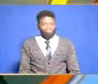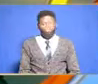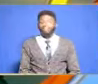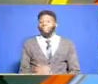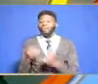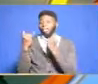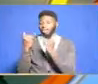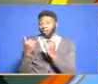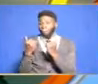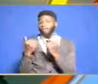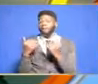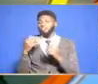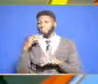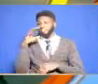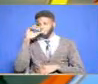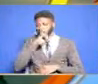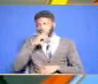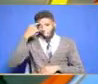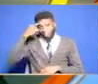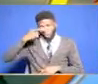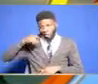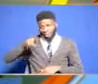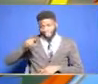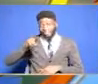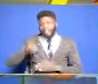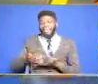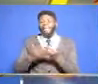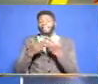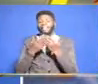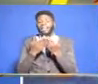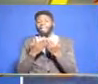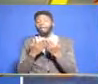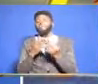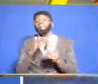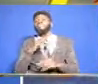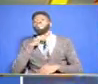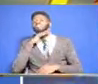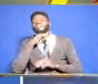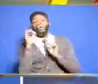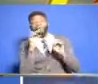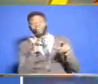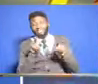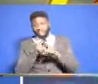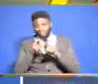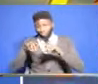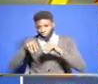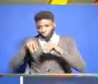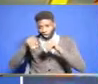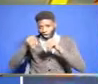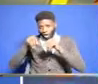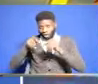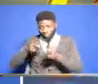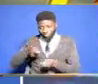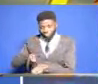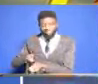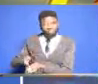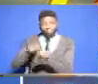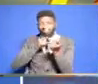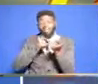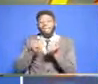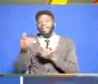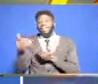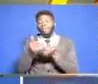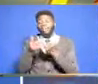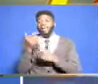Mwafaka za kudhibiti utupaji taka pamoja na uzoaji kiholela wa changarawe karibu na ziwa Vikctoria vimechangia zaidi uchafuzi wa